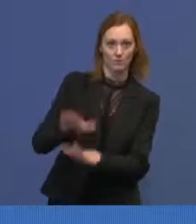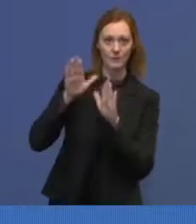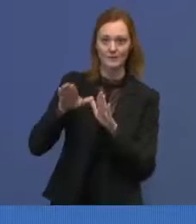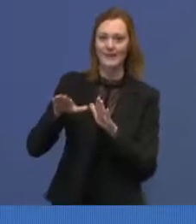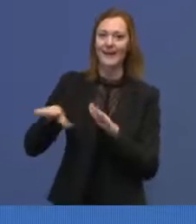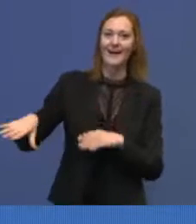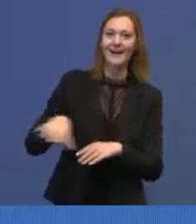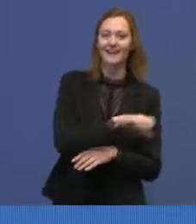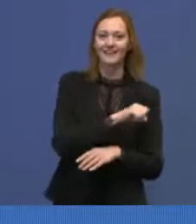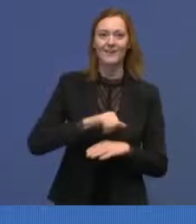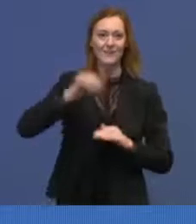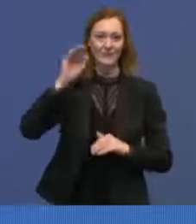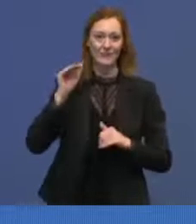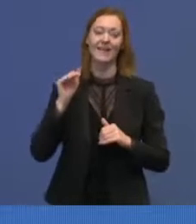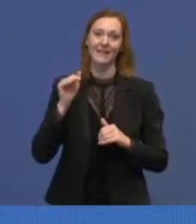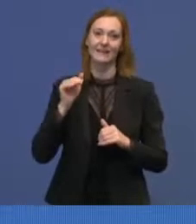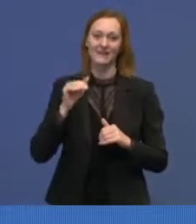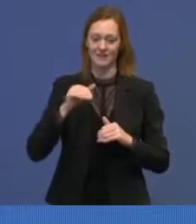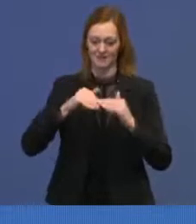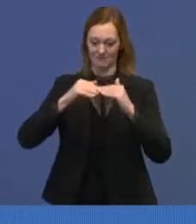weyni ay qaateen irbadda saddexaad.